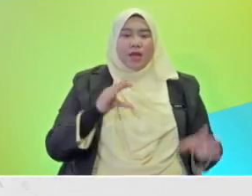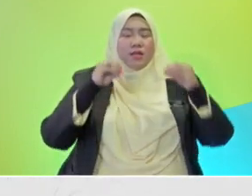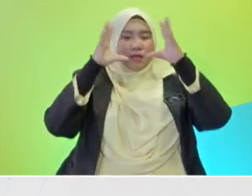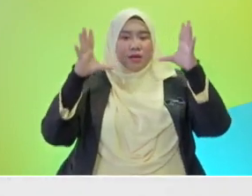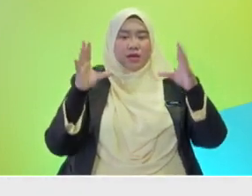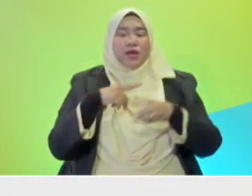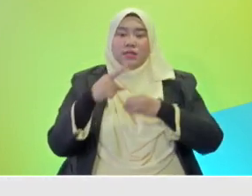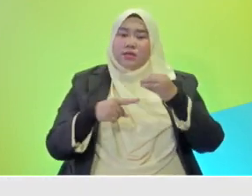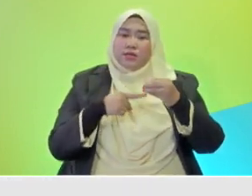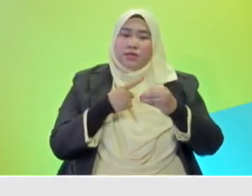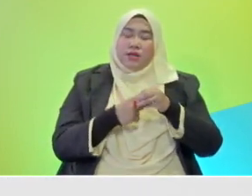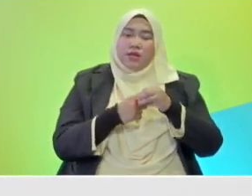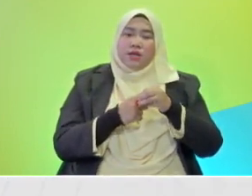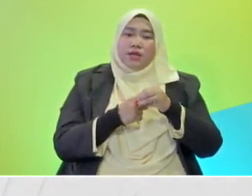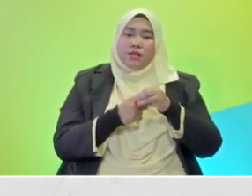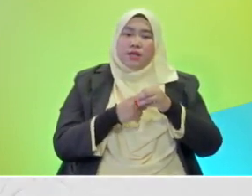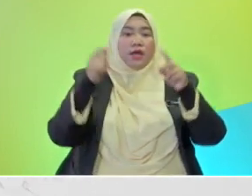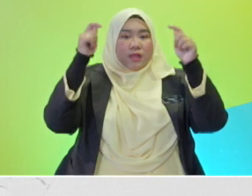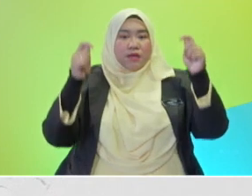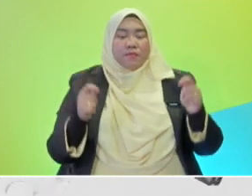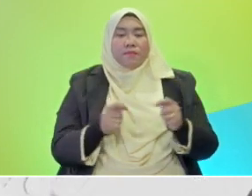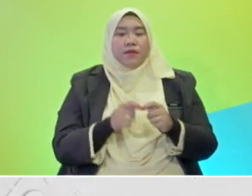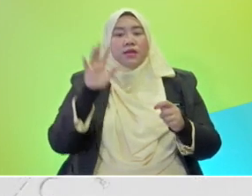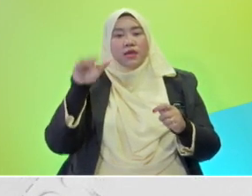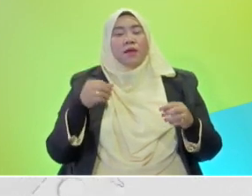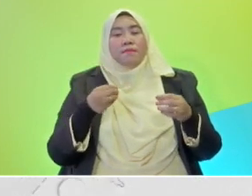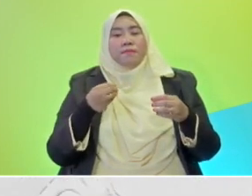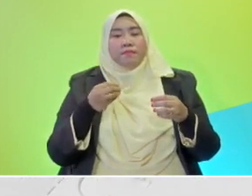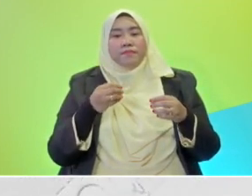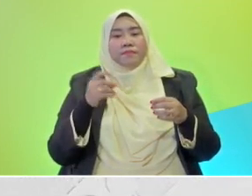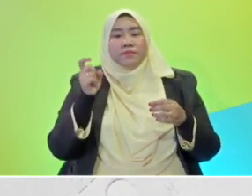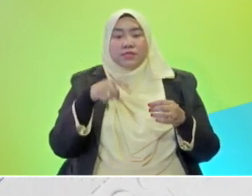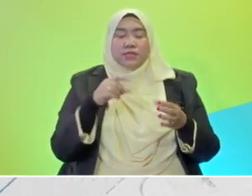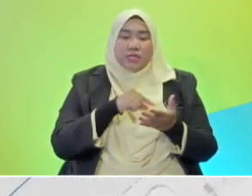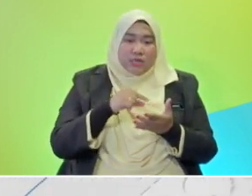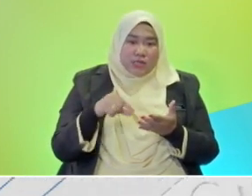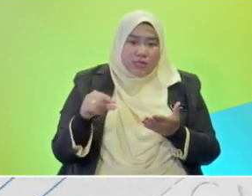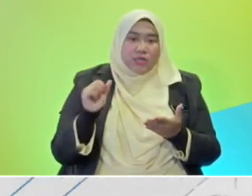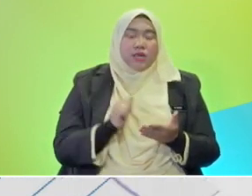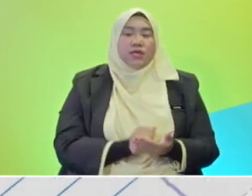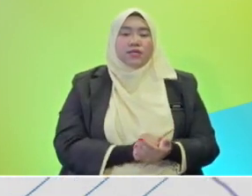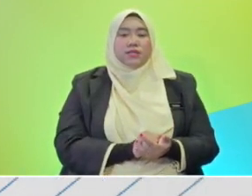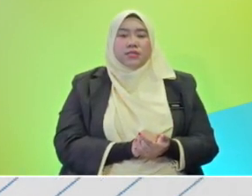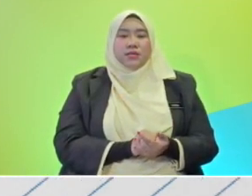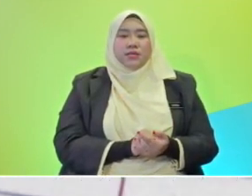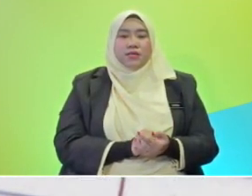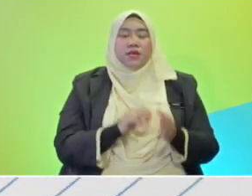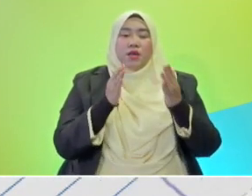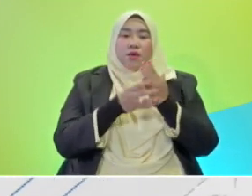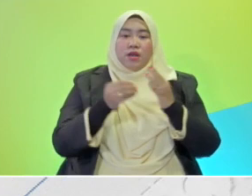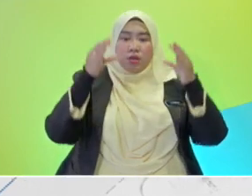merupakan template yang perlu dan wajib kita isi bagi penguasaan murid-murid di dalam kelas kita sekiranya kita